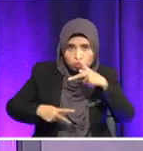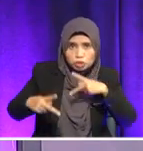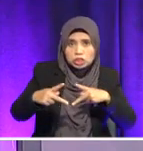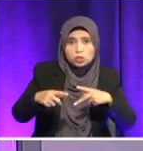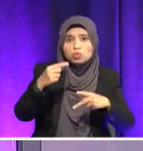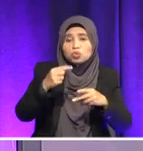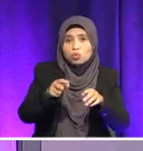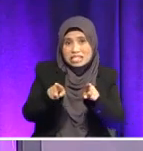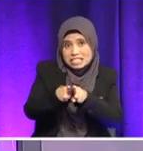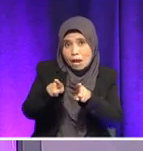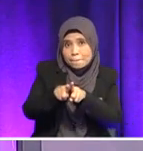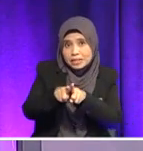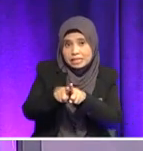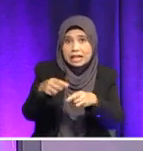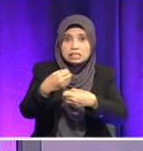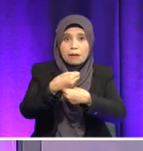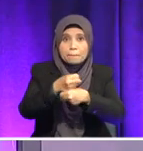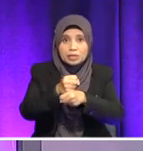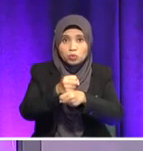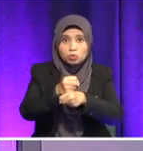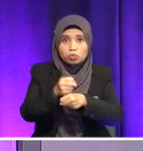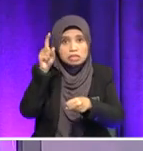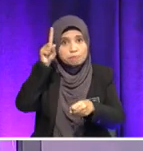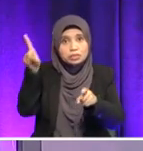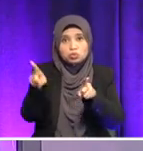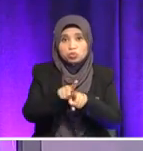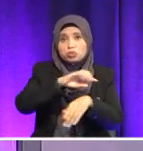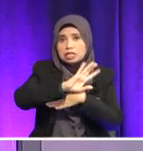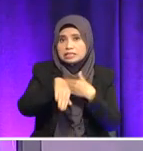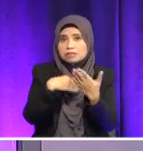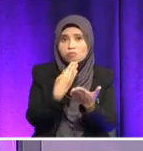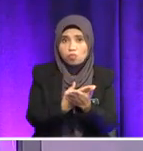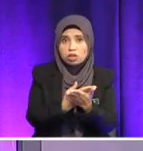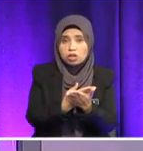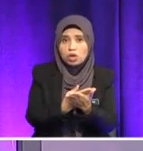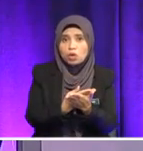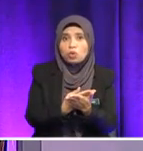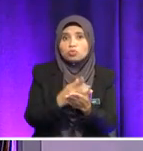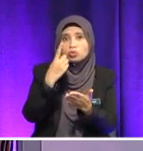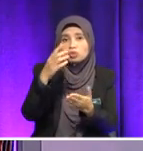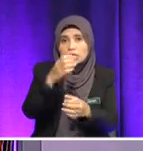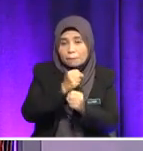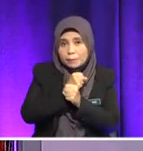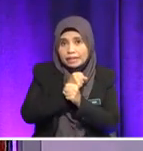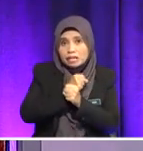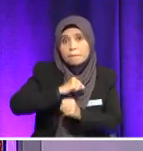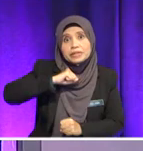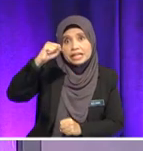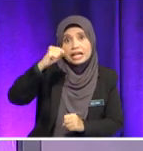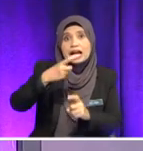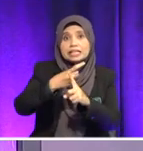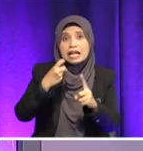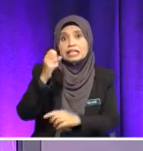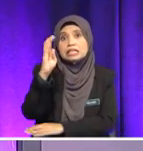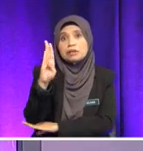menyelaraskan membentuk satu perlembagaan yang dipersetujui oleh semua dan sekarang nak memperoleh kemerdekaan daripada British